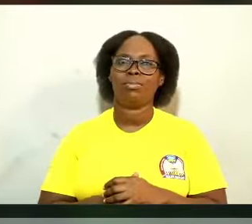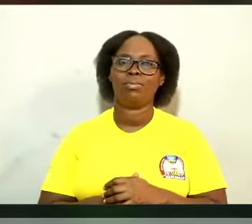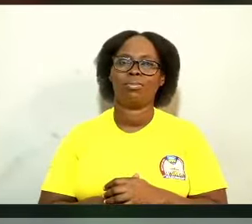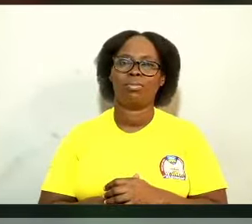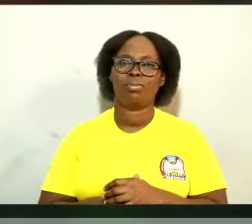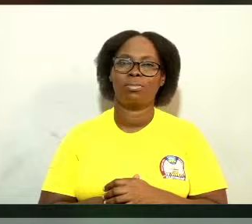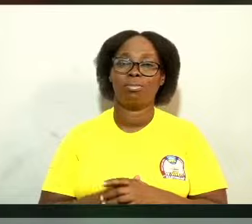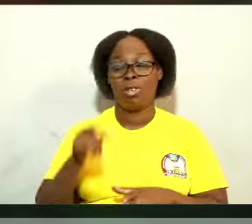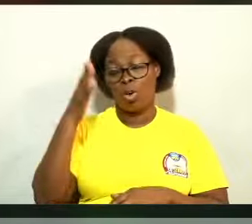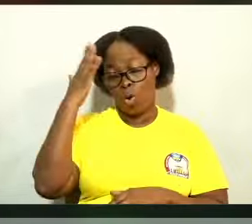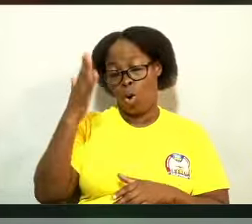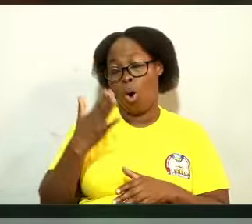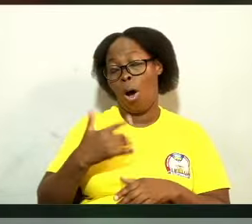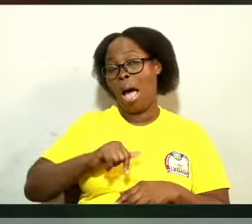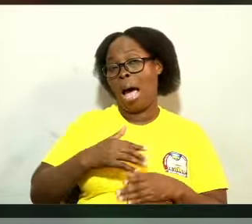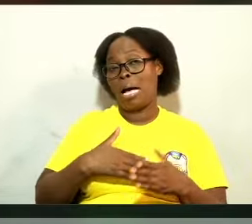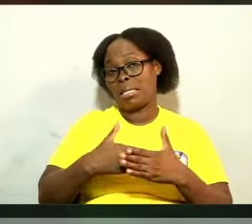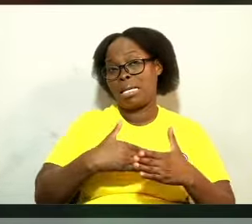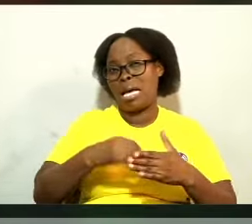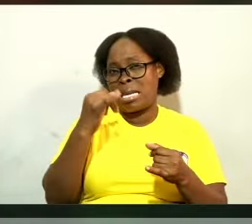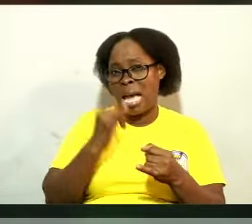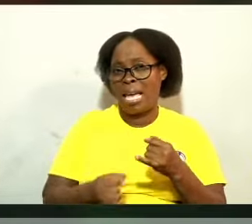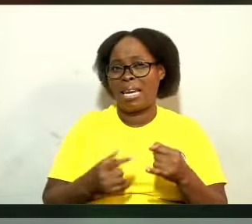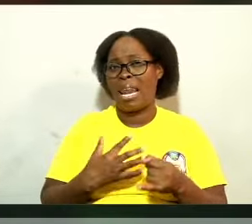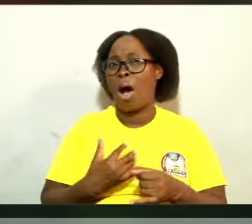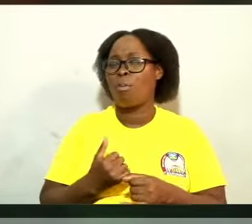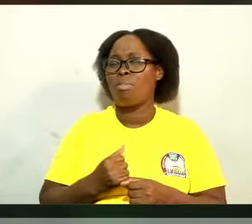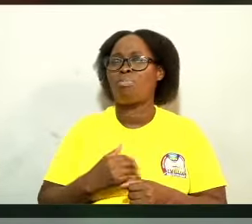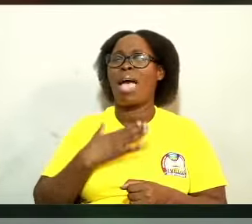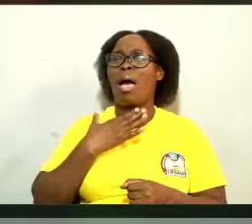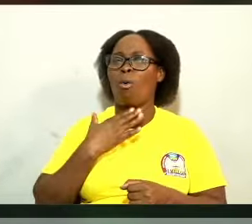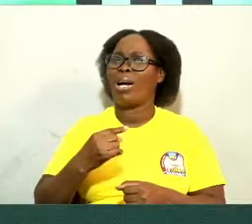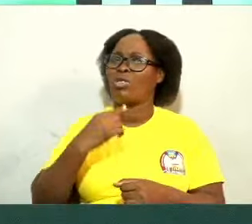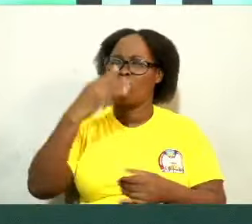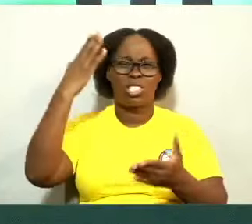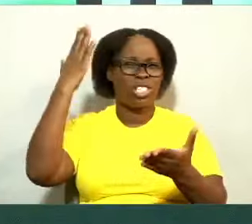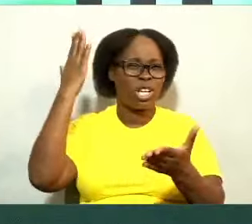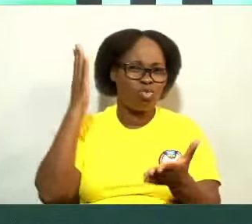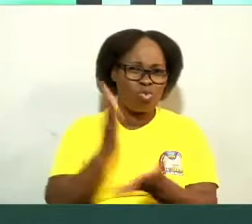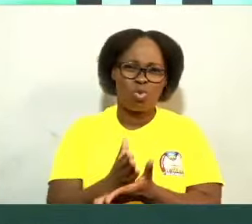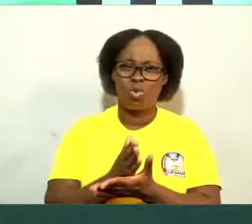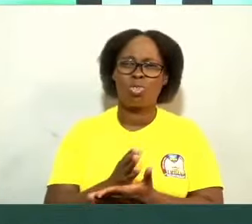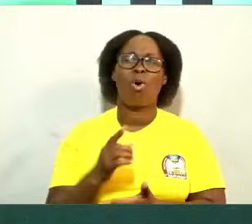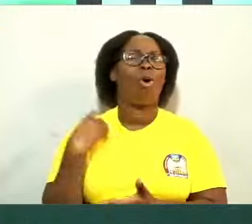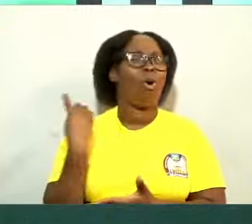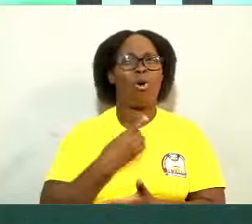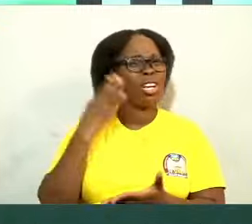Unajua kwa tunaelekea mwisho, ninapiga misumari kuanzia nchi sita na nane.